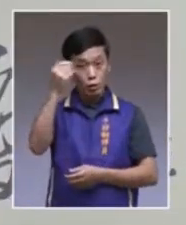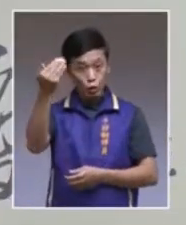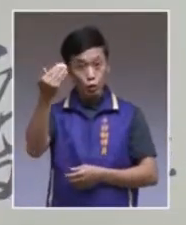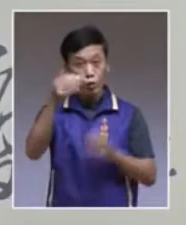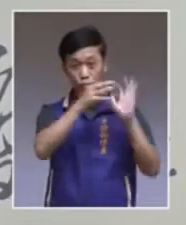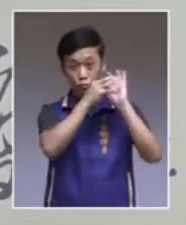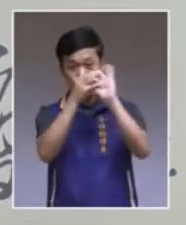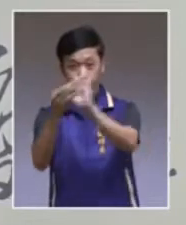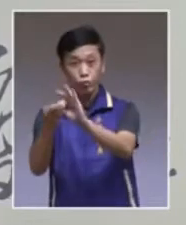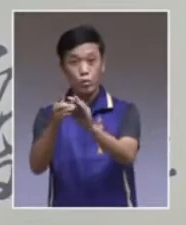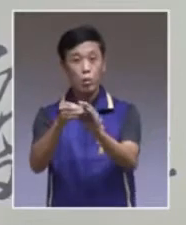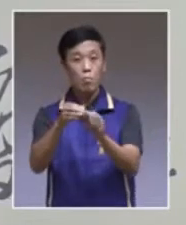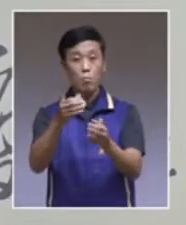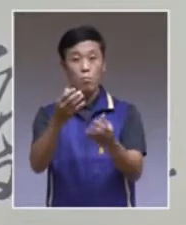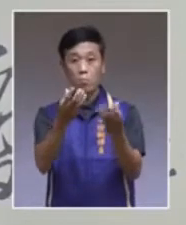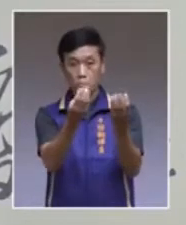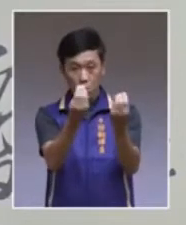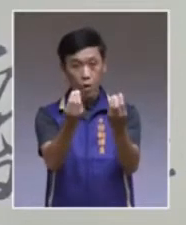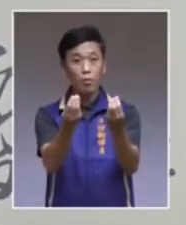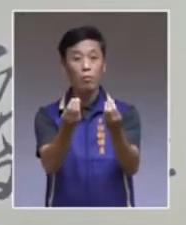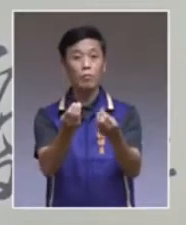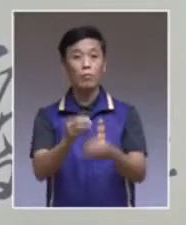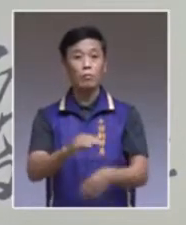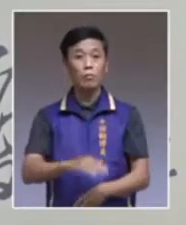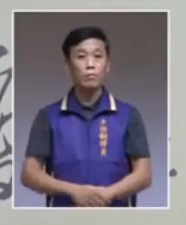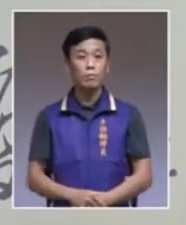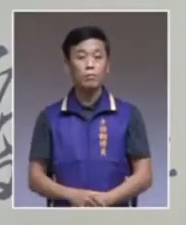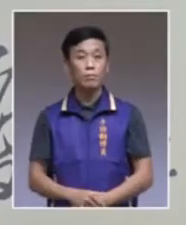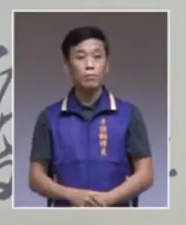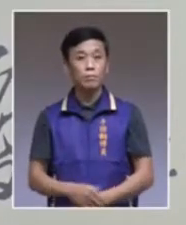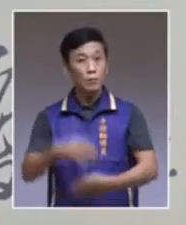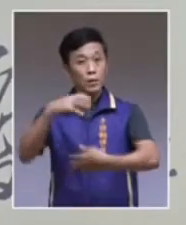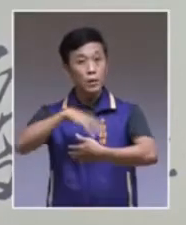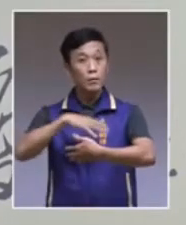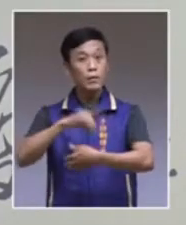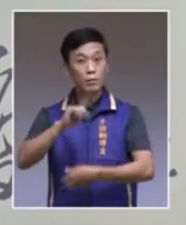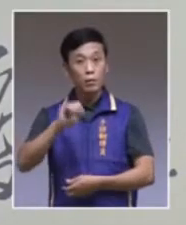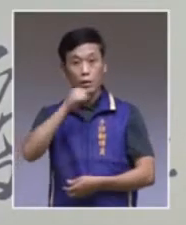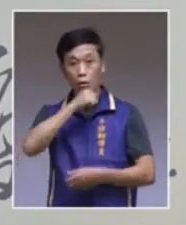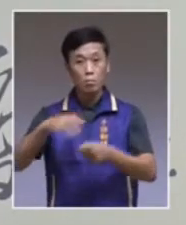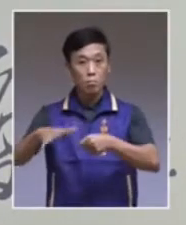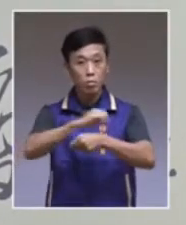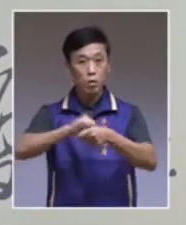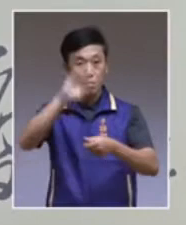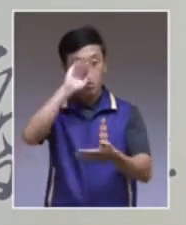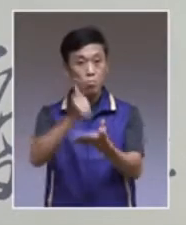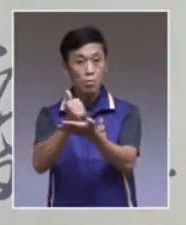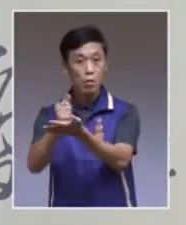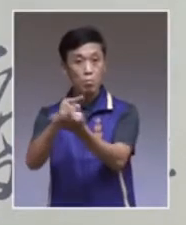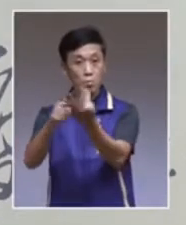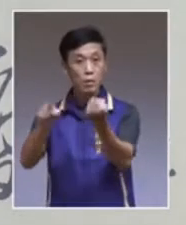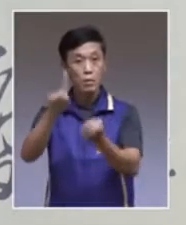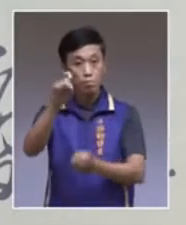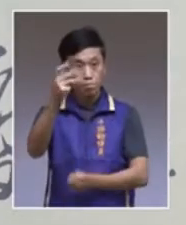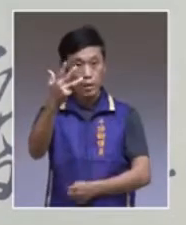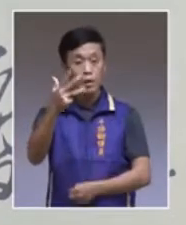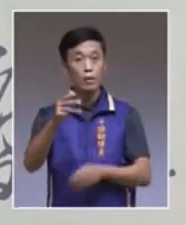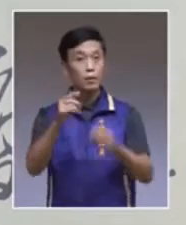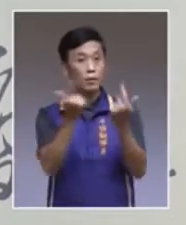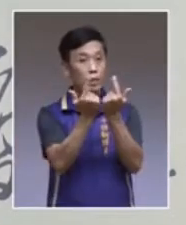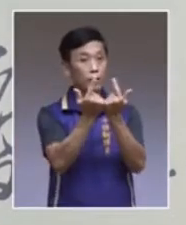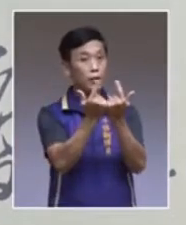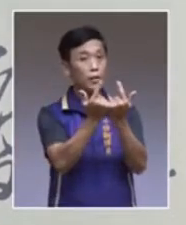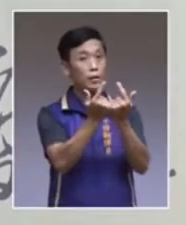没有任何的确诊个案。那其中全台湾总共有18例的本土个案啊，台北